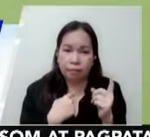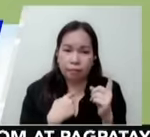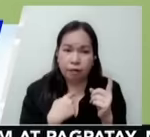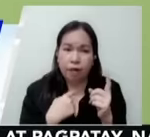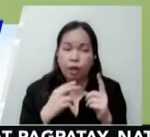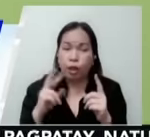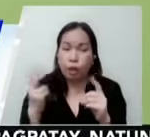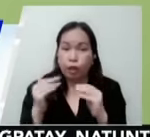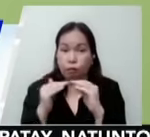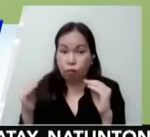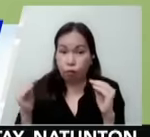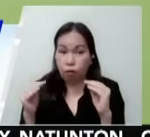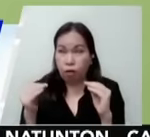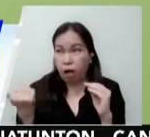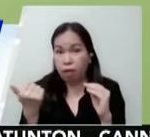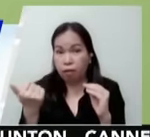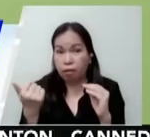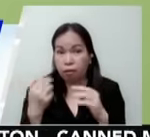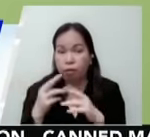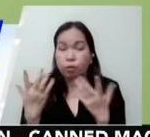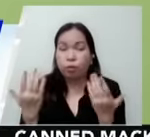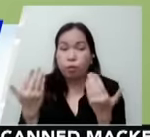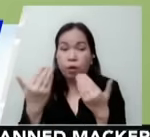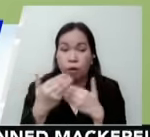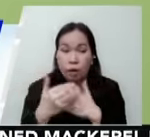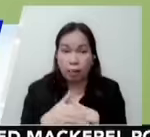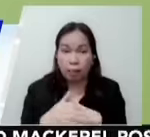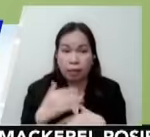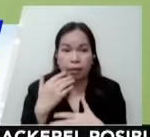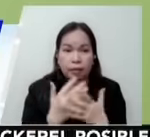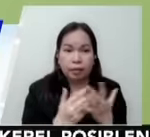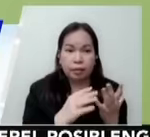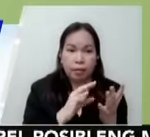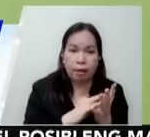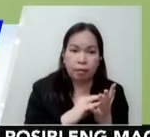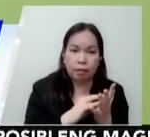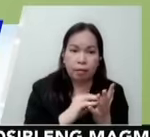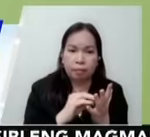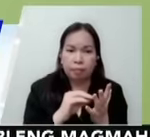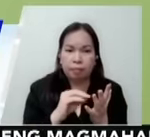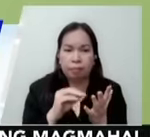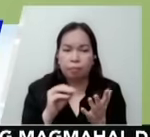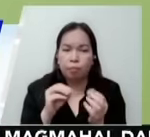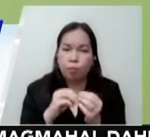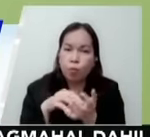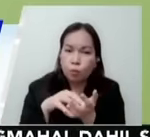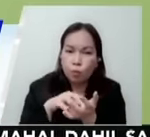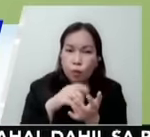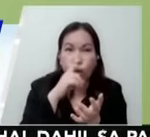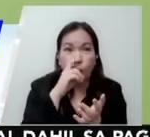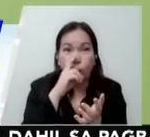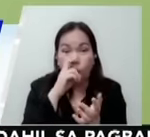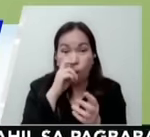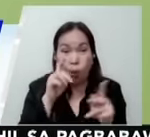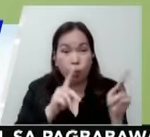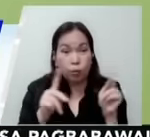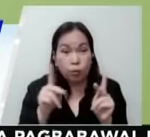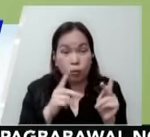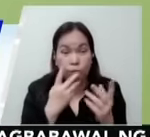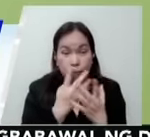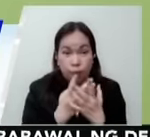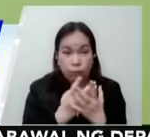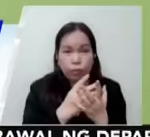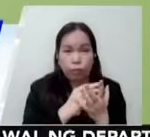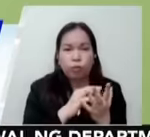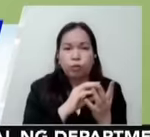So pagdating ng gabi, some of our vulnerable na PDLs like yung mga senior citizens natin, doon natin sila pinapatulog. Then yung